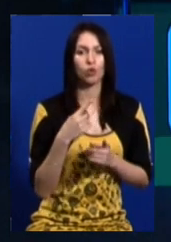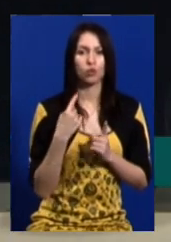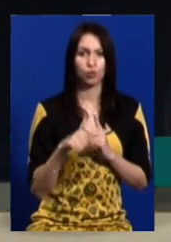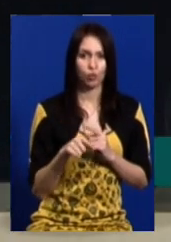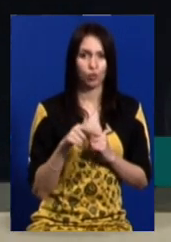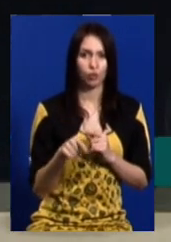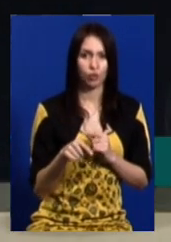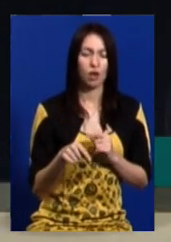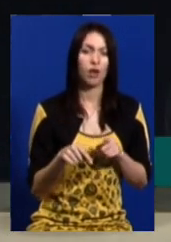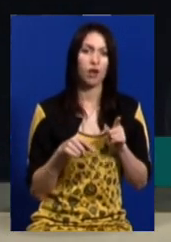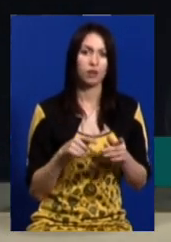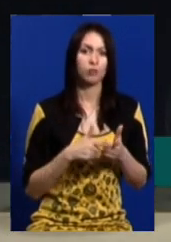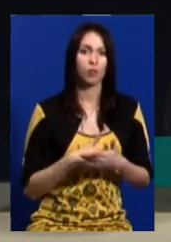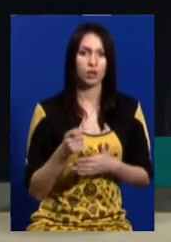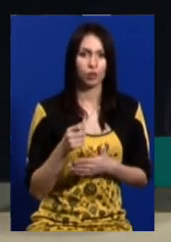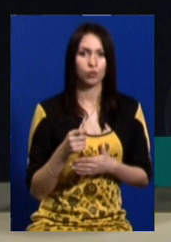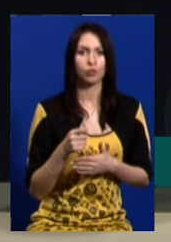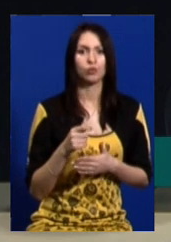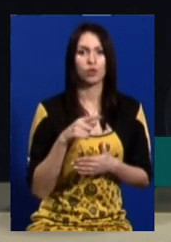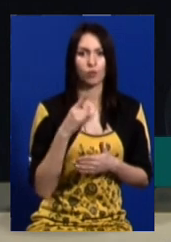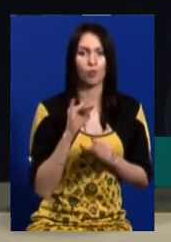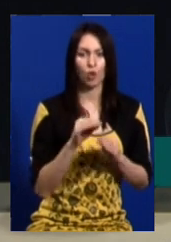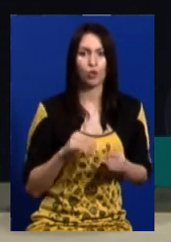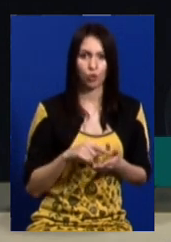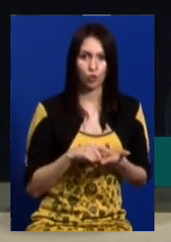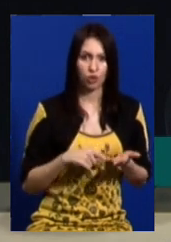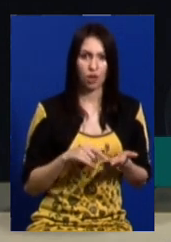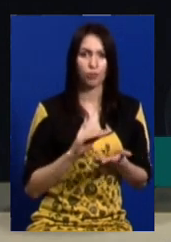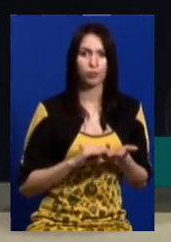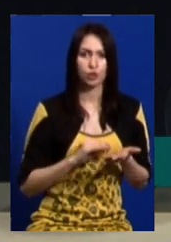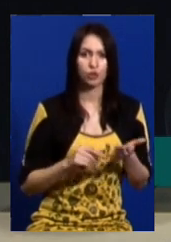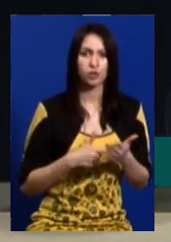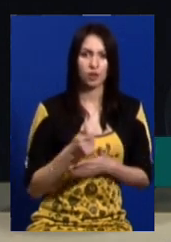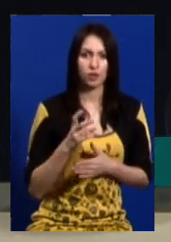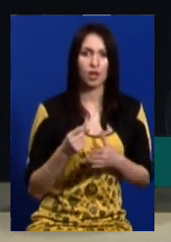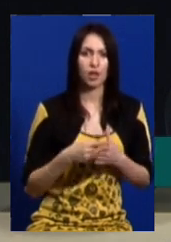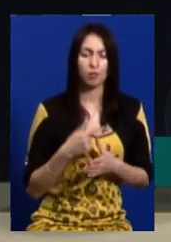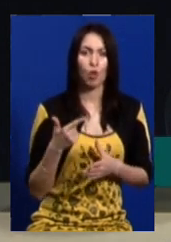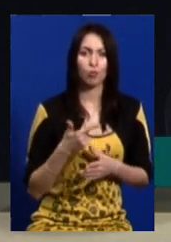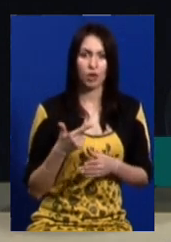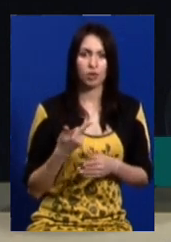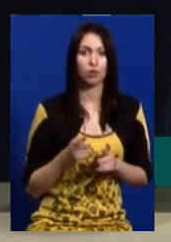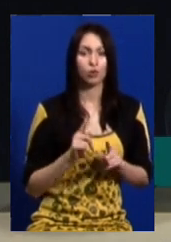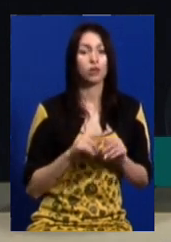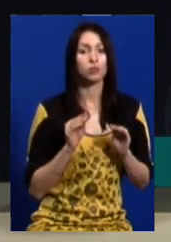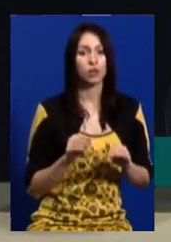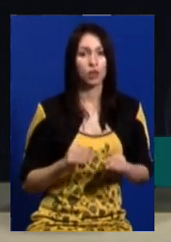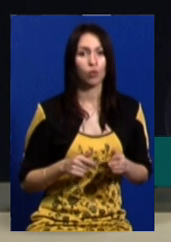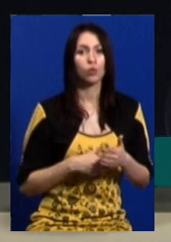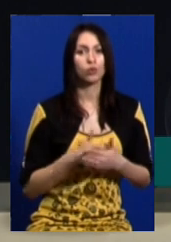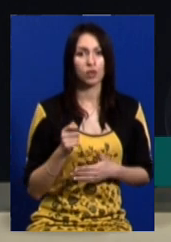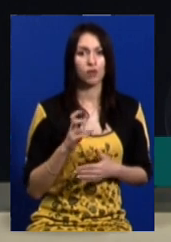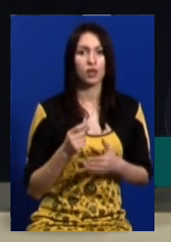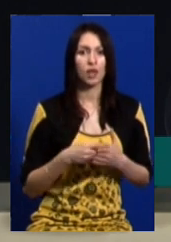конфесії, вони подають, засвідчуються протоколом, пишеться заявлення на ім'я губернатора, і цей протокол, заява на